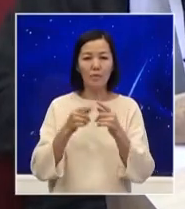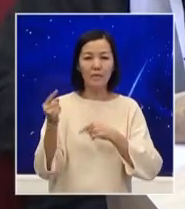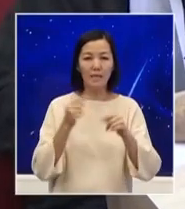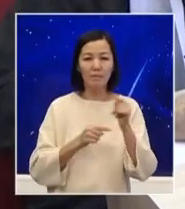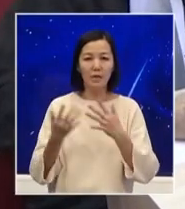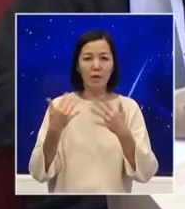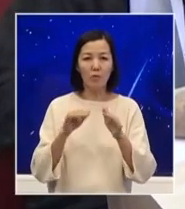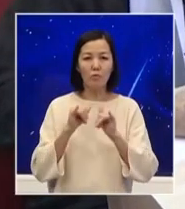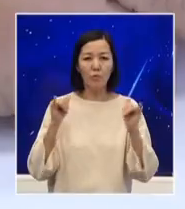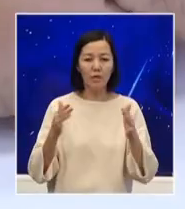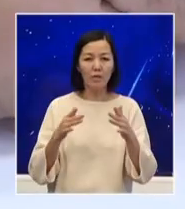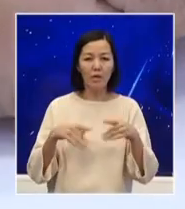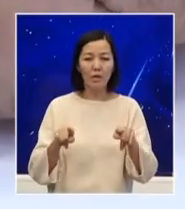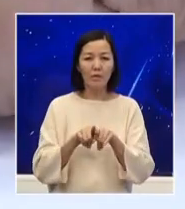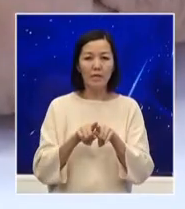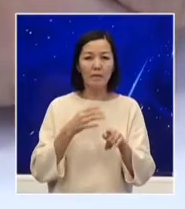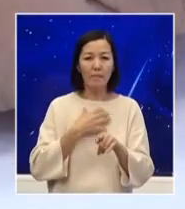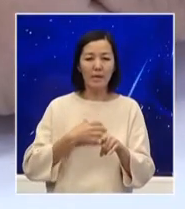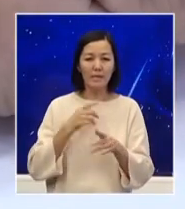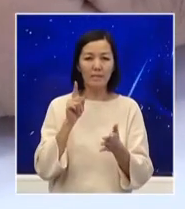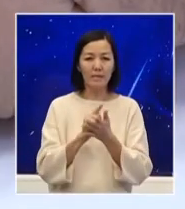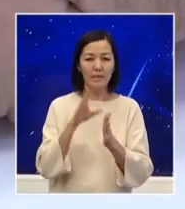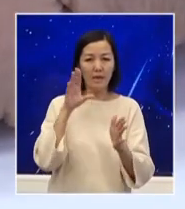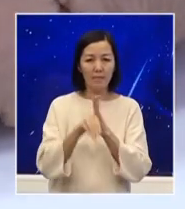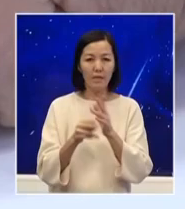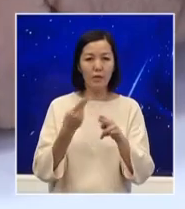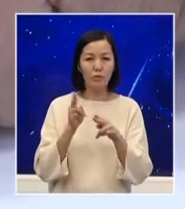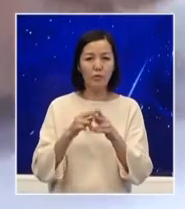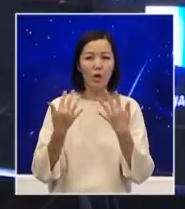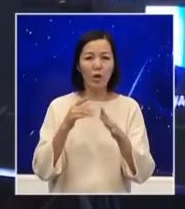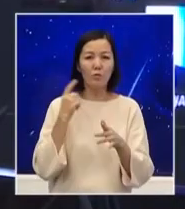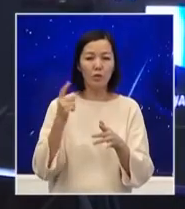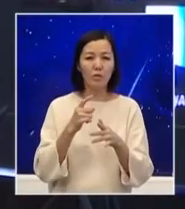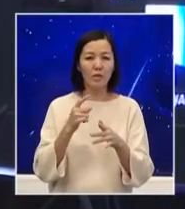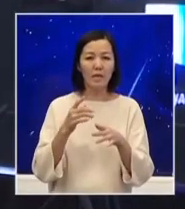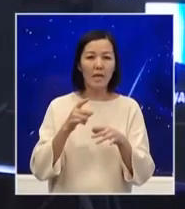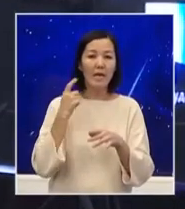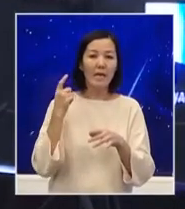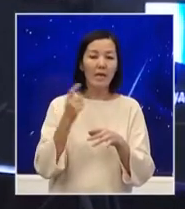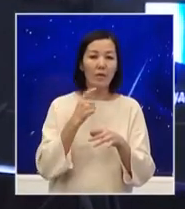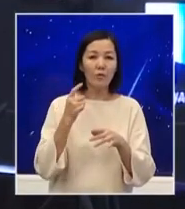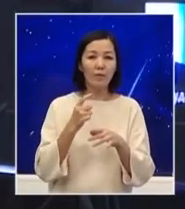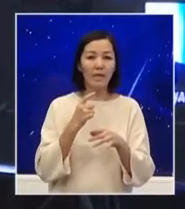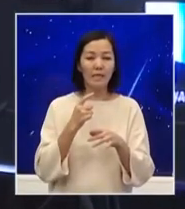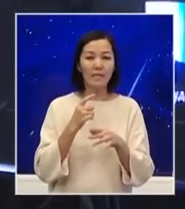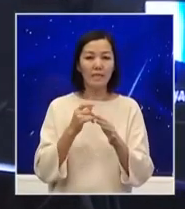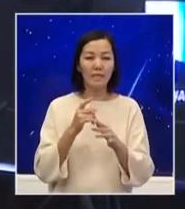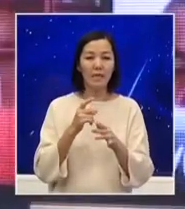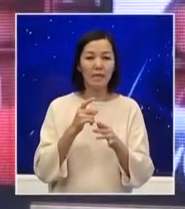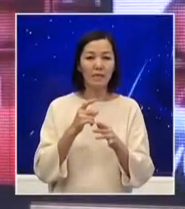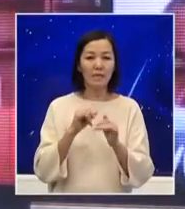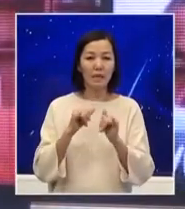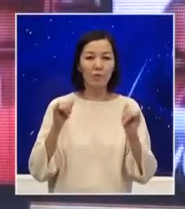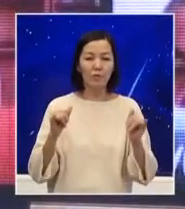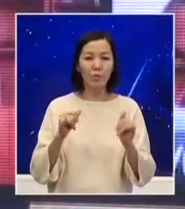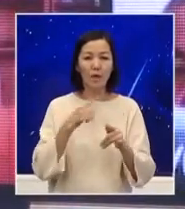отбасы кәсіпкерлік, ауылды өркендету сияқты маңызды міндеттер қамтылған. Сондай-ақ ауыл шаруашылығын, ел экономикасын өркендету жайы да